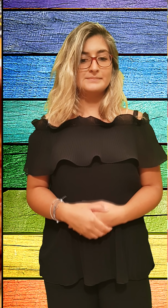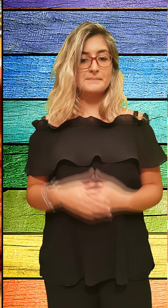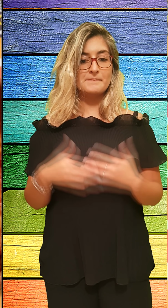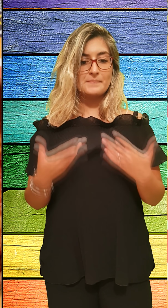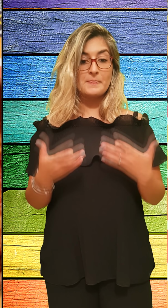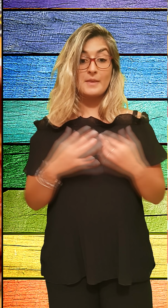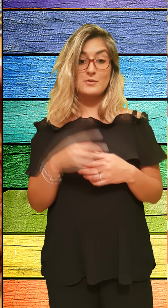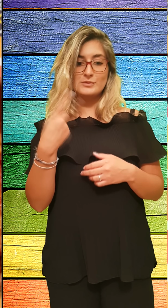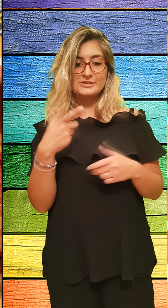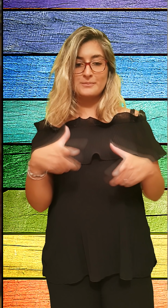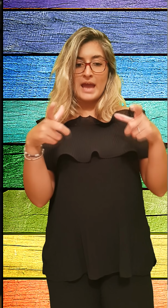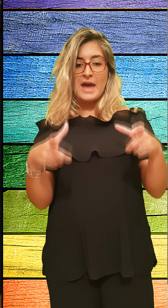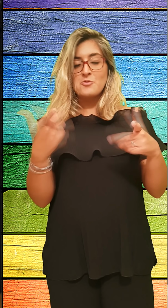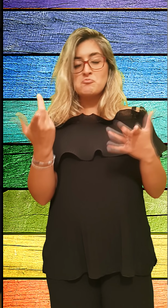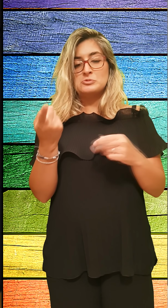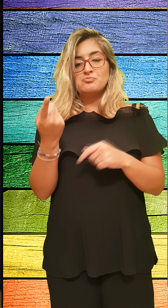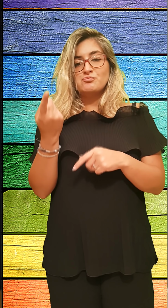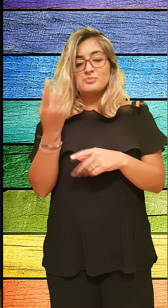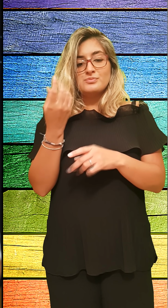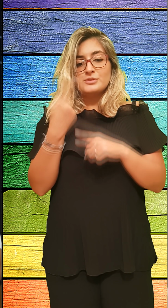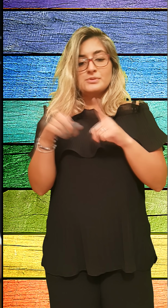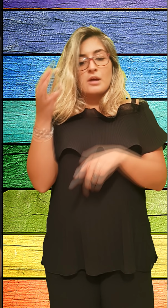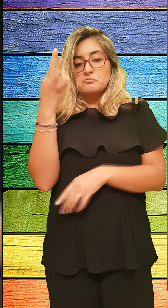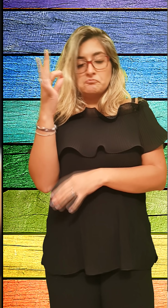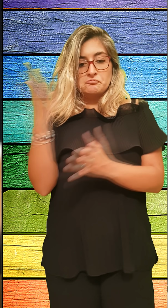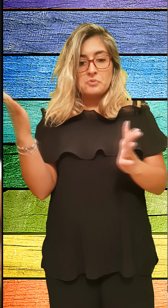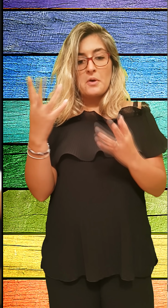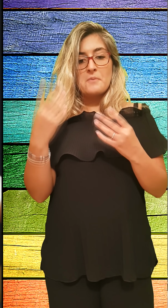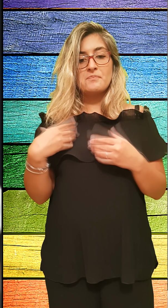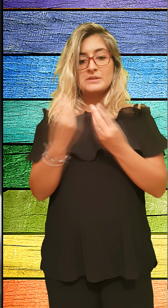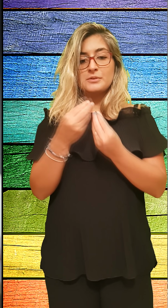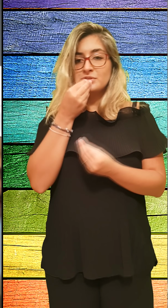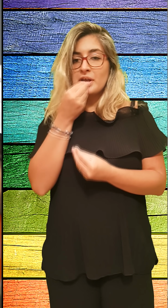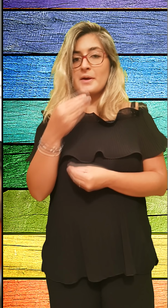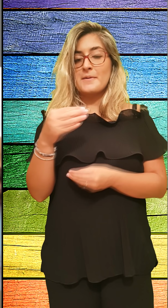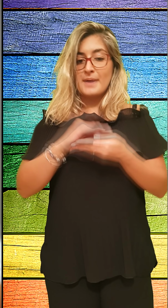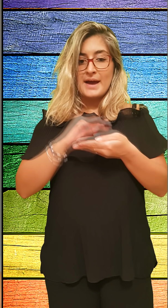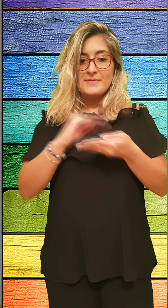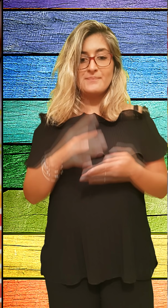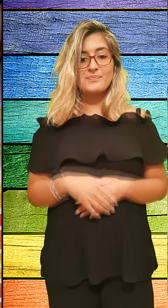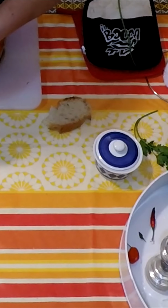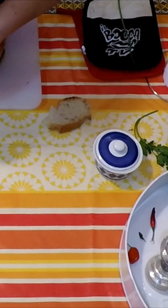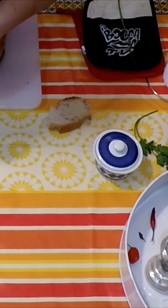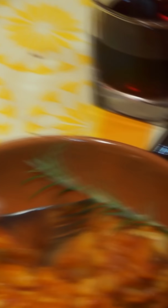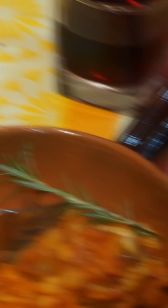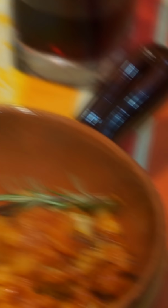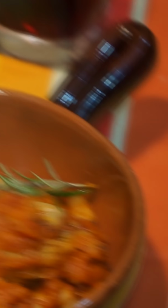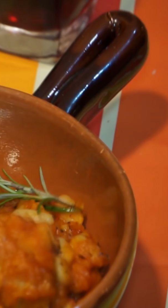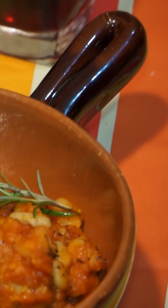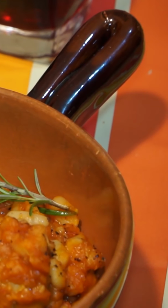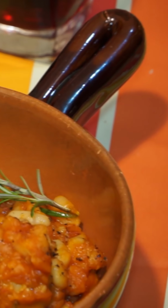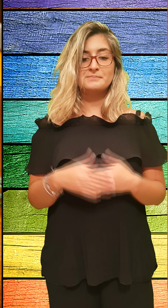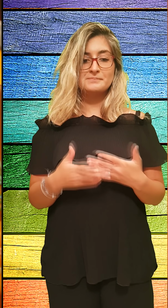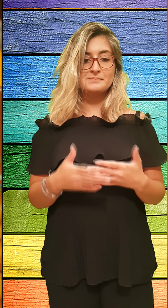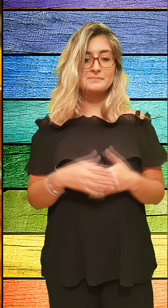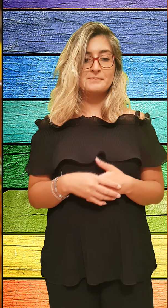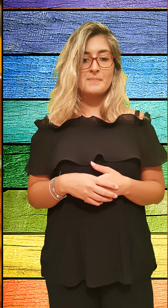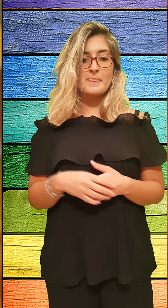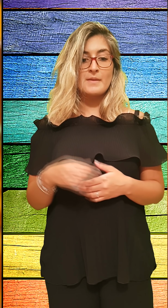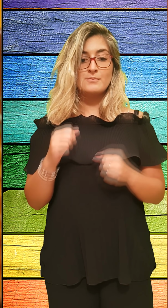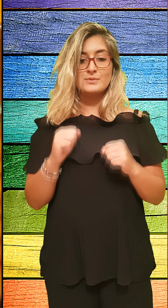Siccome vi avevo detto che era un piattino che a me particolarmente piaceva mangiarci il pane, allora vi faccio vedere. Si piglia un pezzettino di